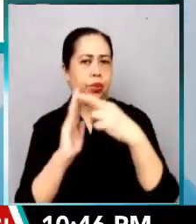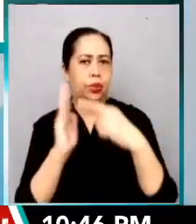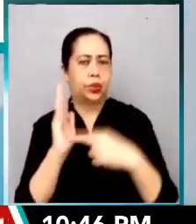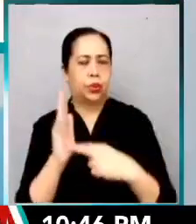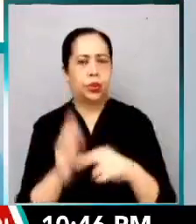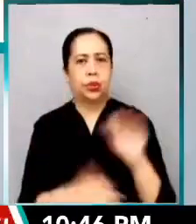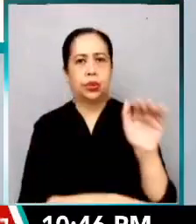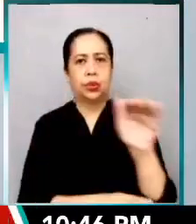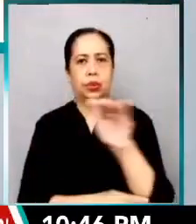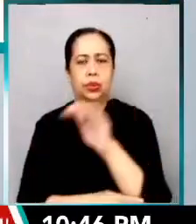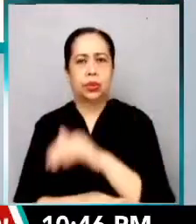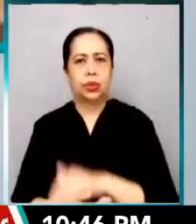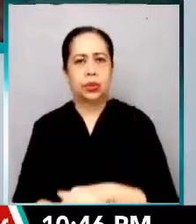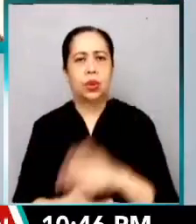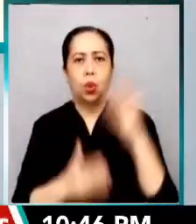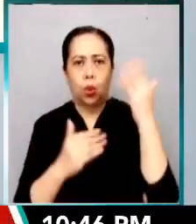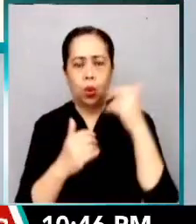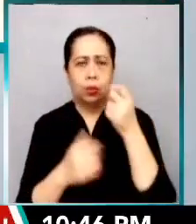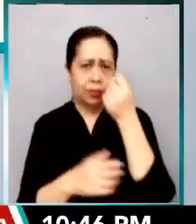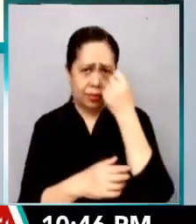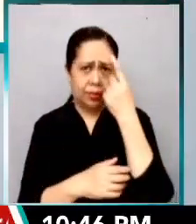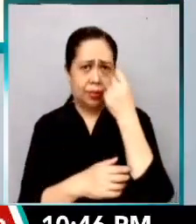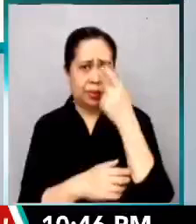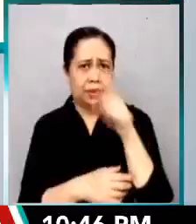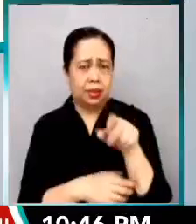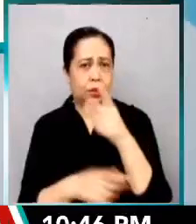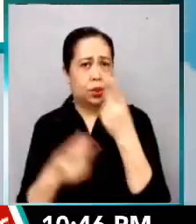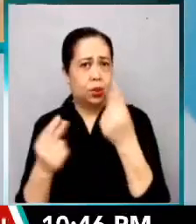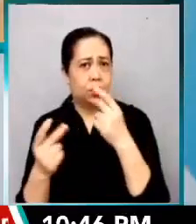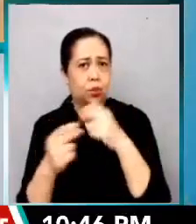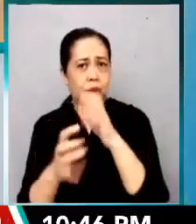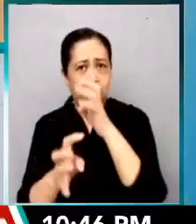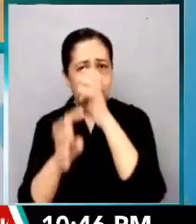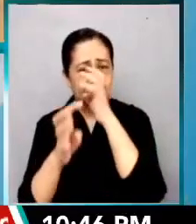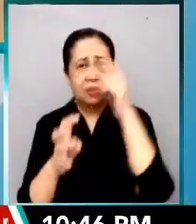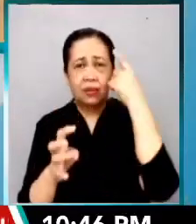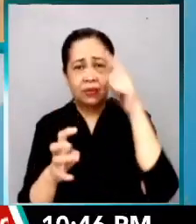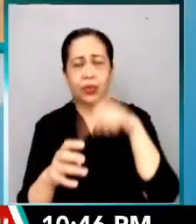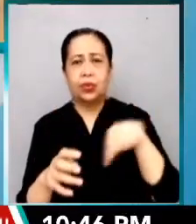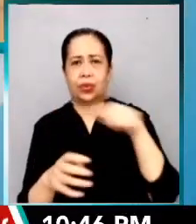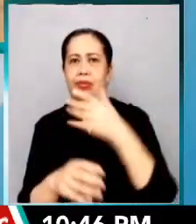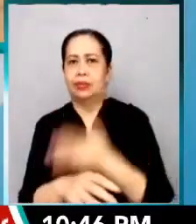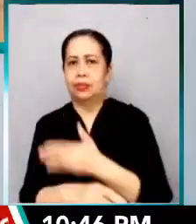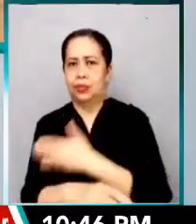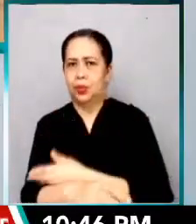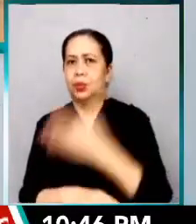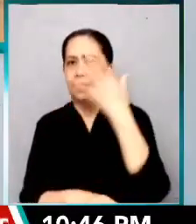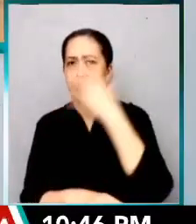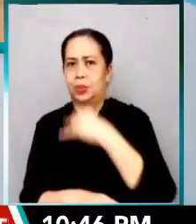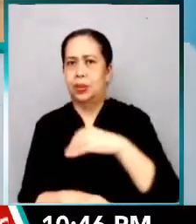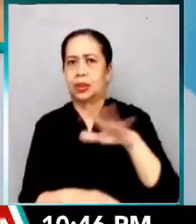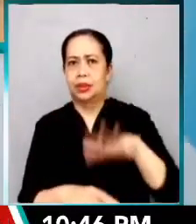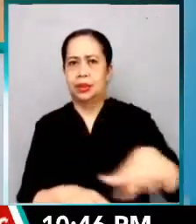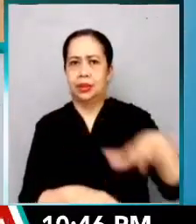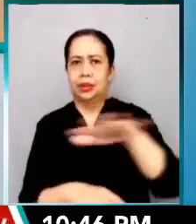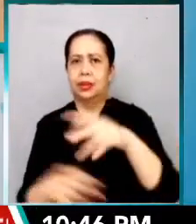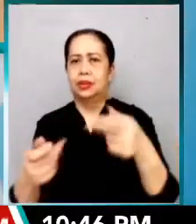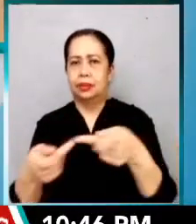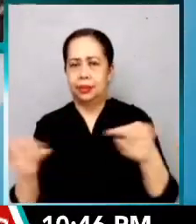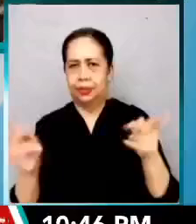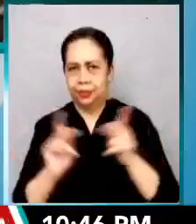nila, sana'y maunawaan na ang ginagawang paghihigpit ay para rin di umano sa kaayusan at kalinisan ng